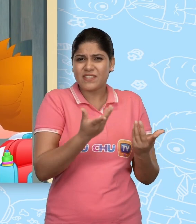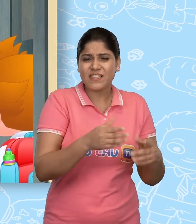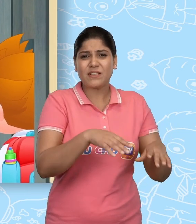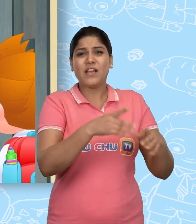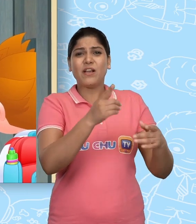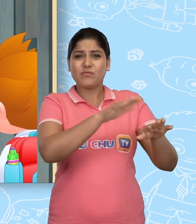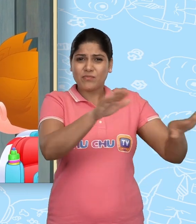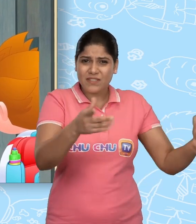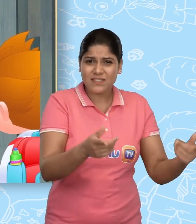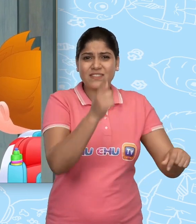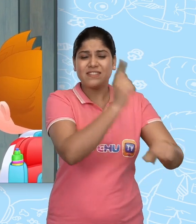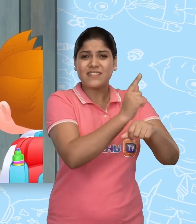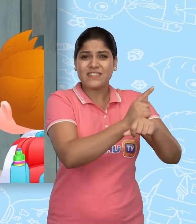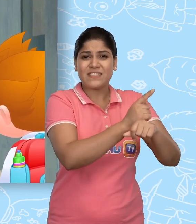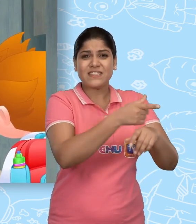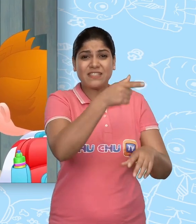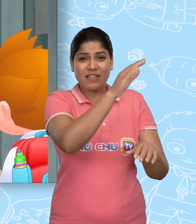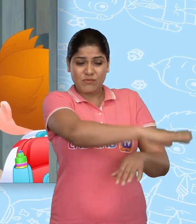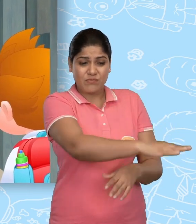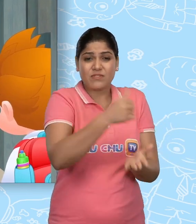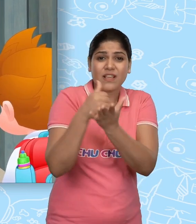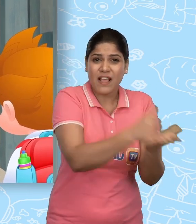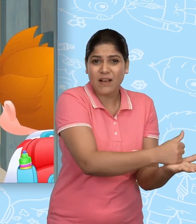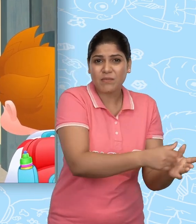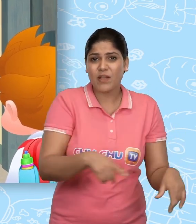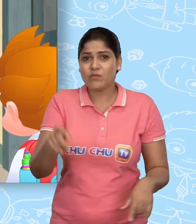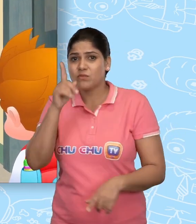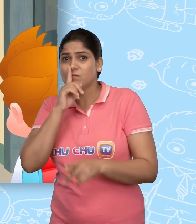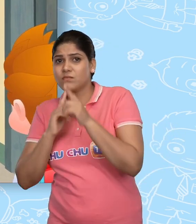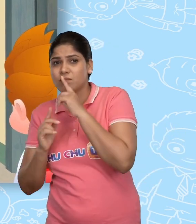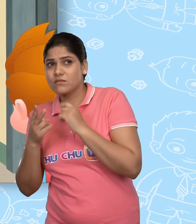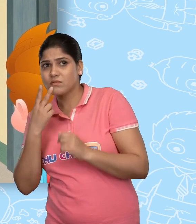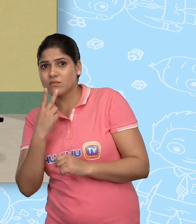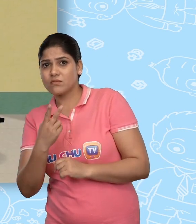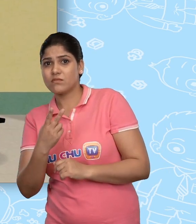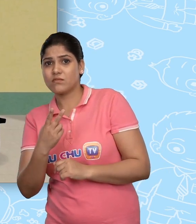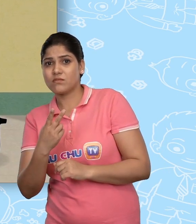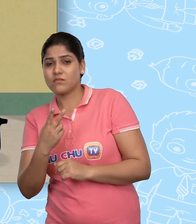लगा। जैसे ही कुछ बच्चे और एक टीचर उस छोटे लड़के की मदद करने के लिए आए।